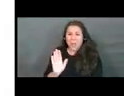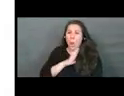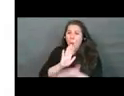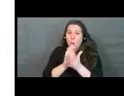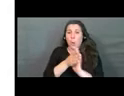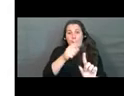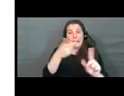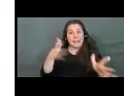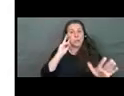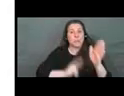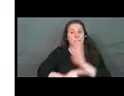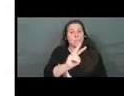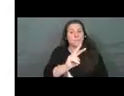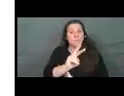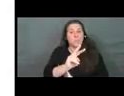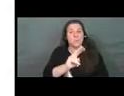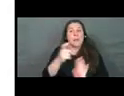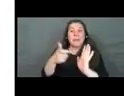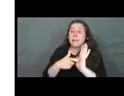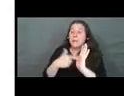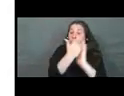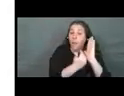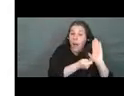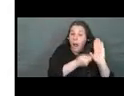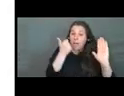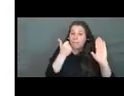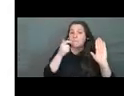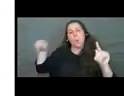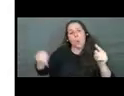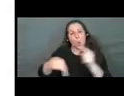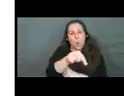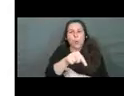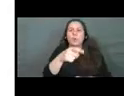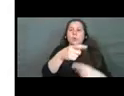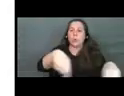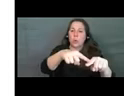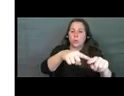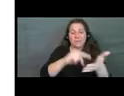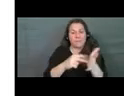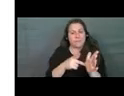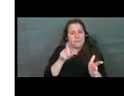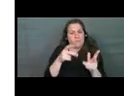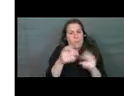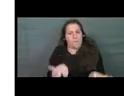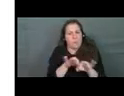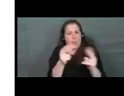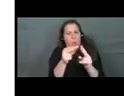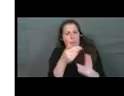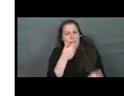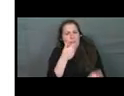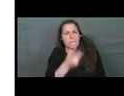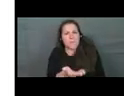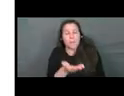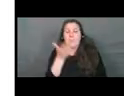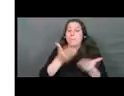Dès que les mesures sanitaires vont le permettre, on va retourner sur les lieux. Donc, il faut connaître aussi les lieux. Peut-être qu'on va avoir des visites virtuelles.